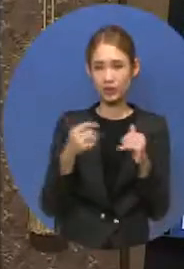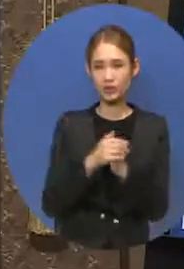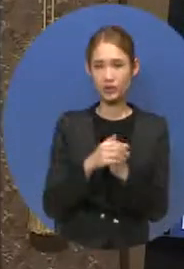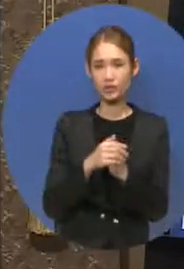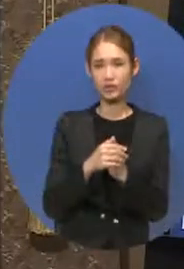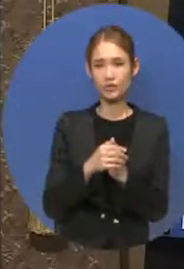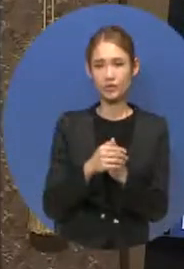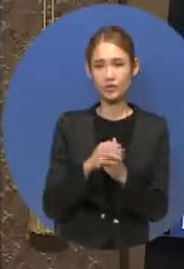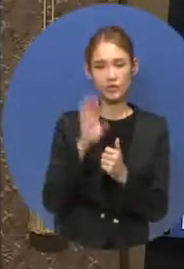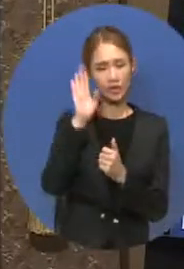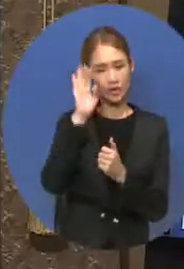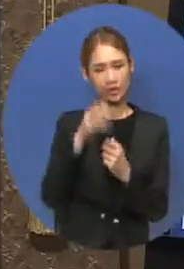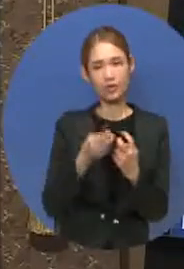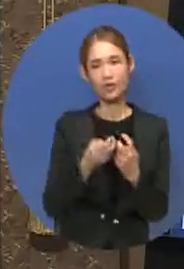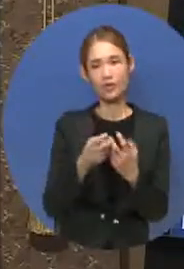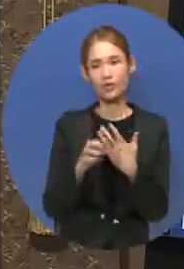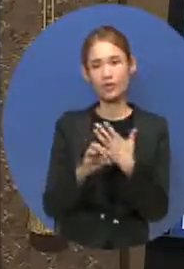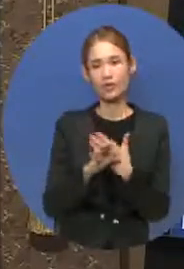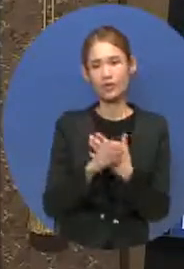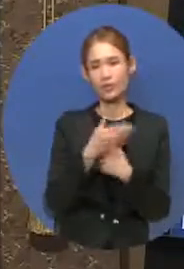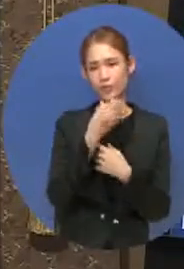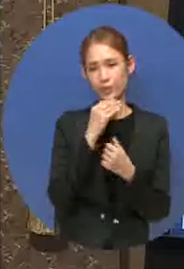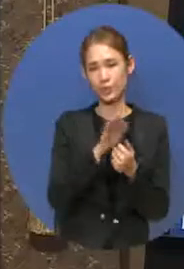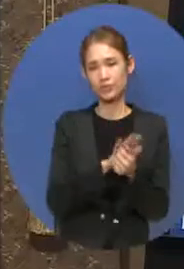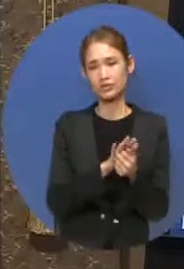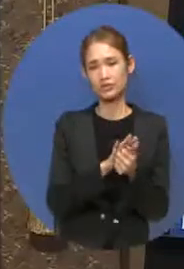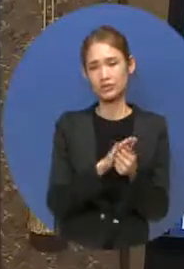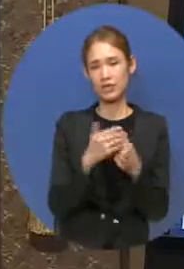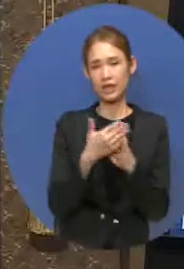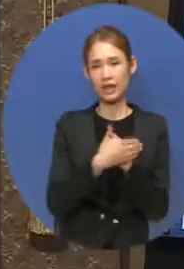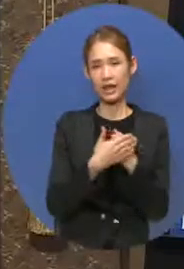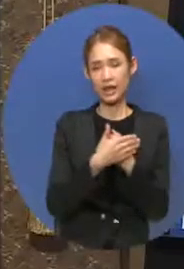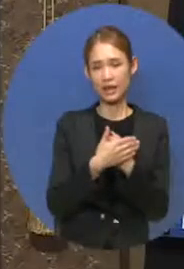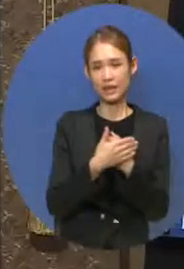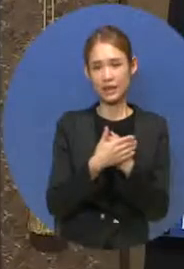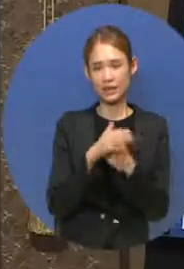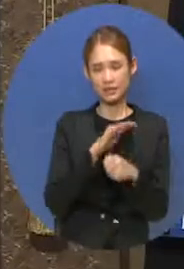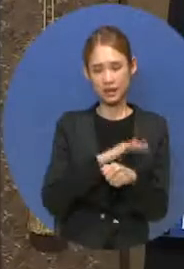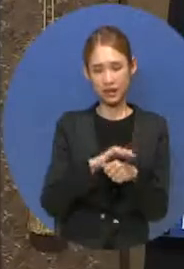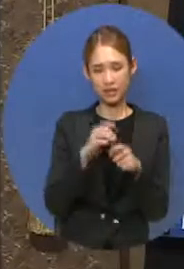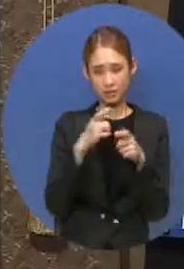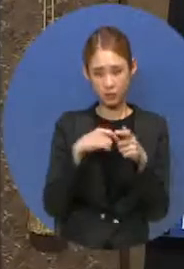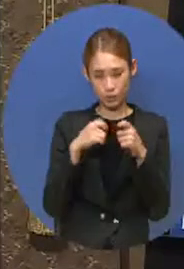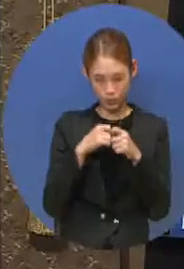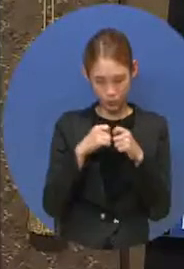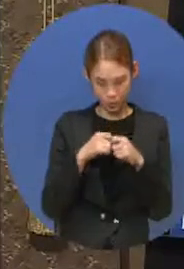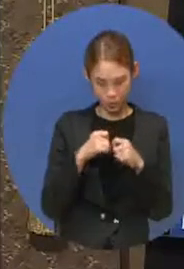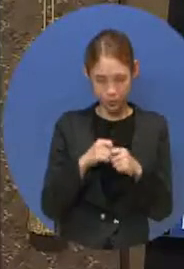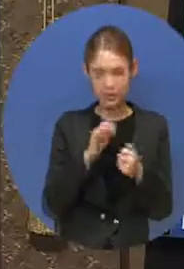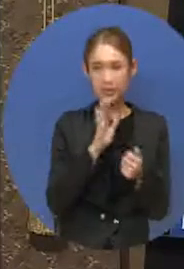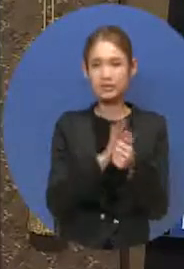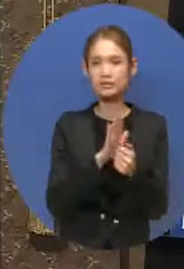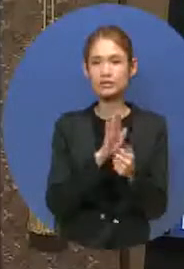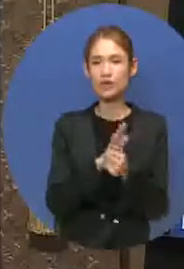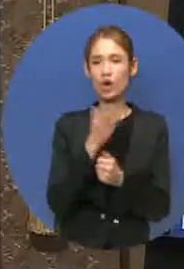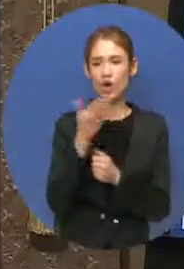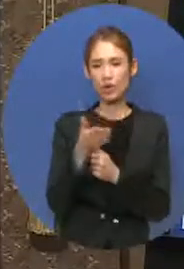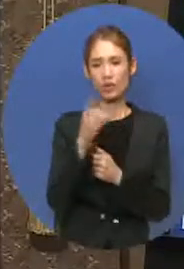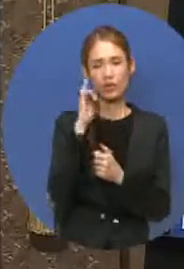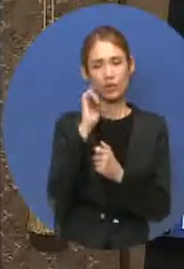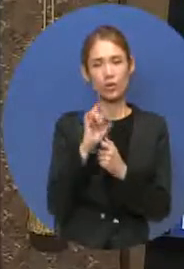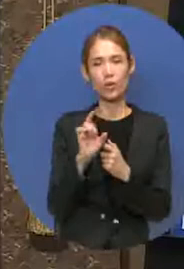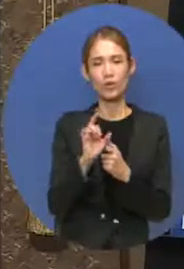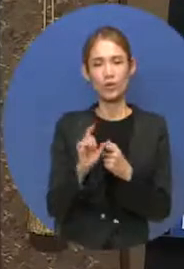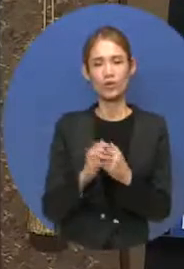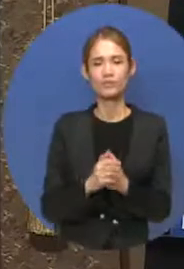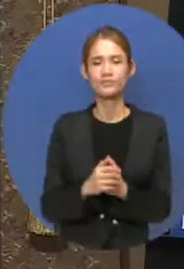저희는 어떻게 하면 정말 복지 서비스에서 사각지대 없이 촘촘하게 저희가 어떻게 지원해야 될까를 고민하고 있는데요.